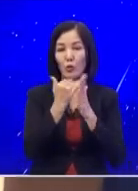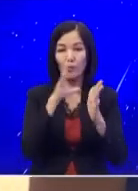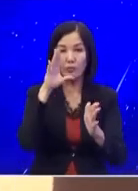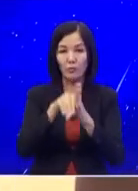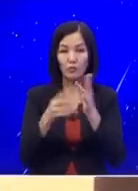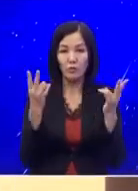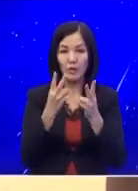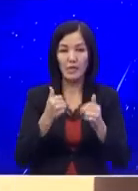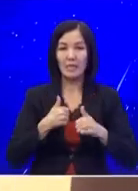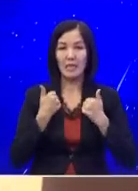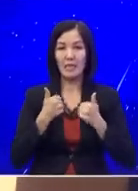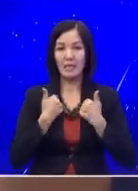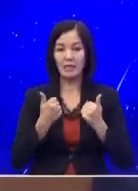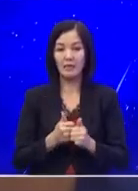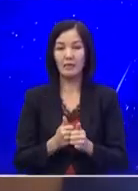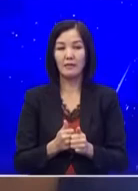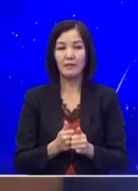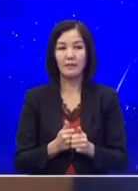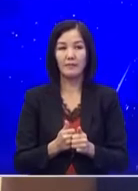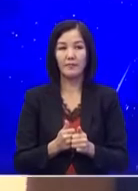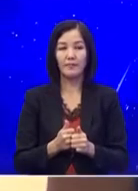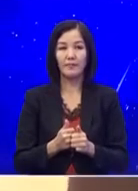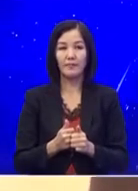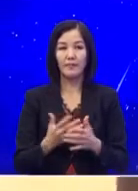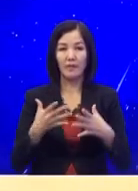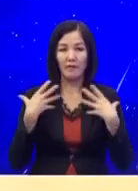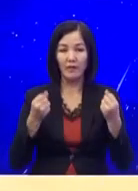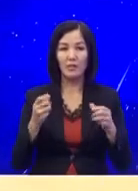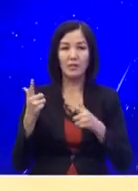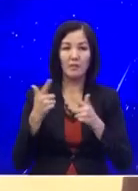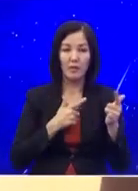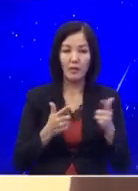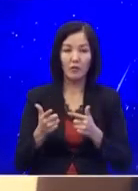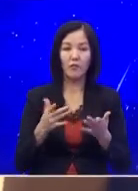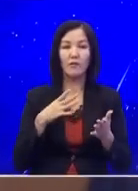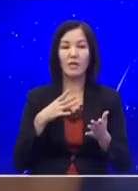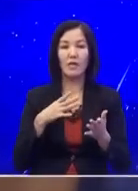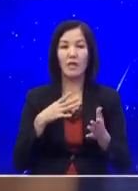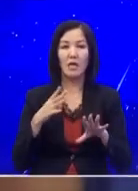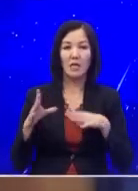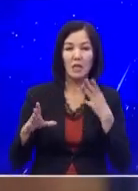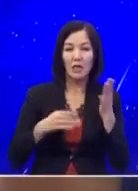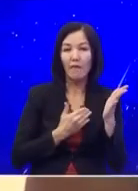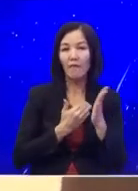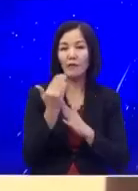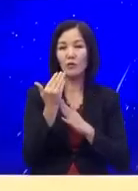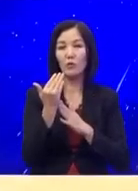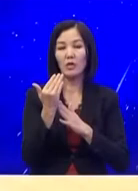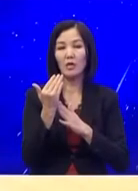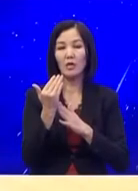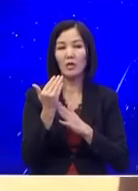бежать. То есть за счет физической подготовки, за счет бросков. высоких игроков у нас очень